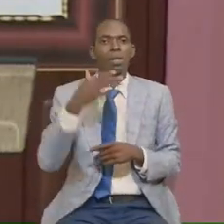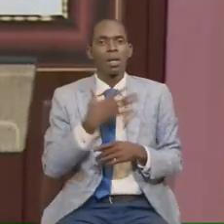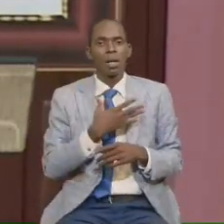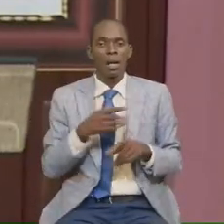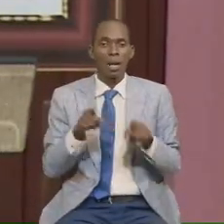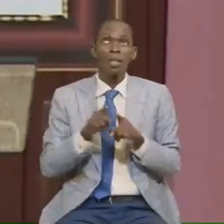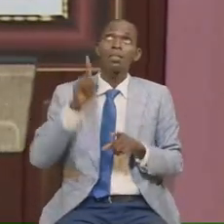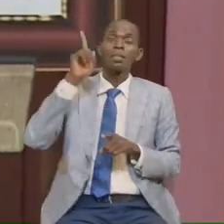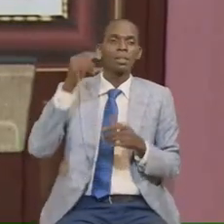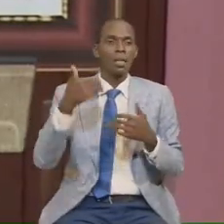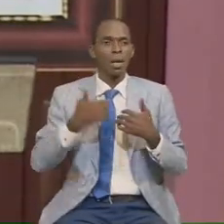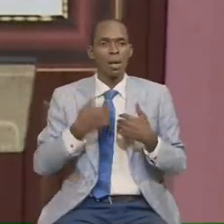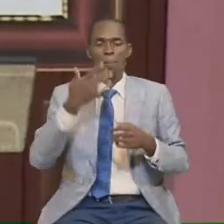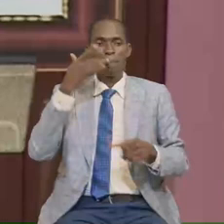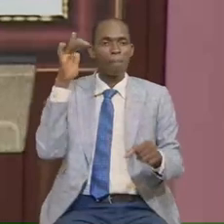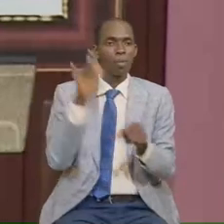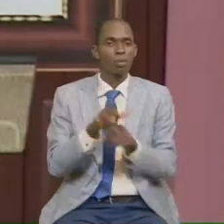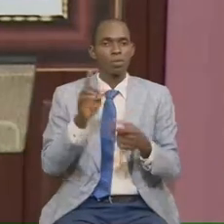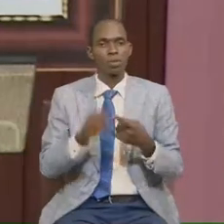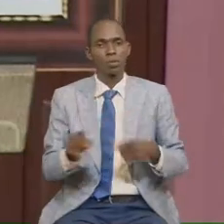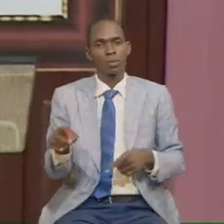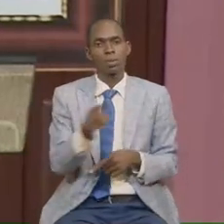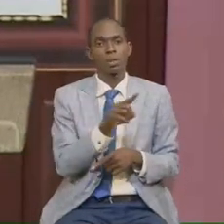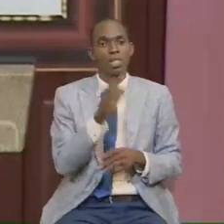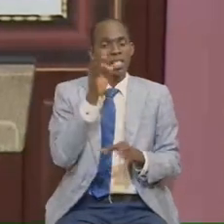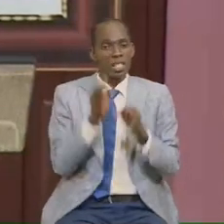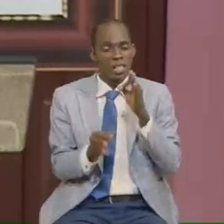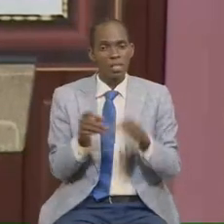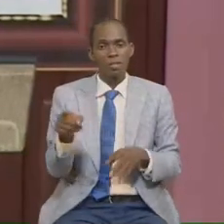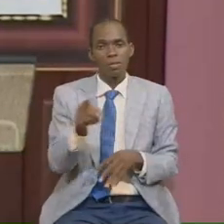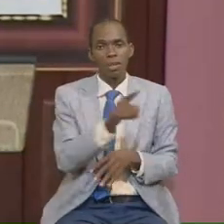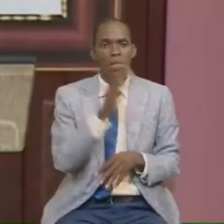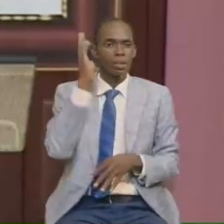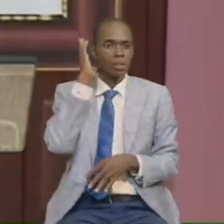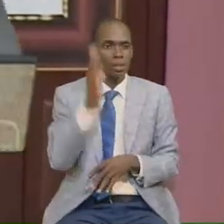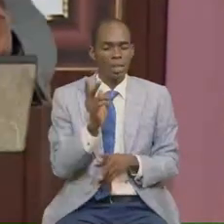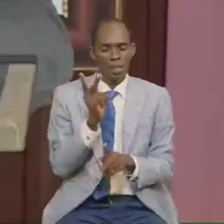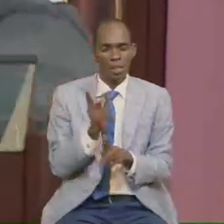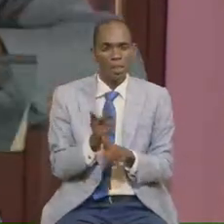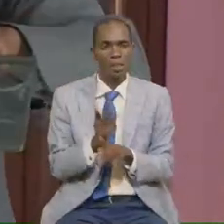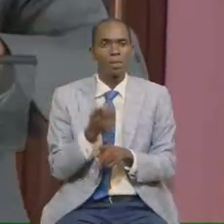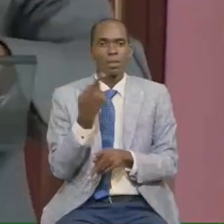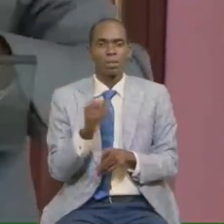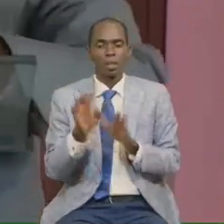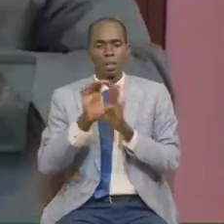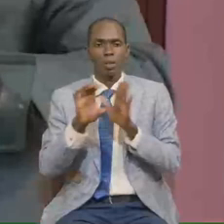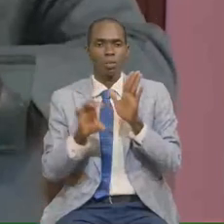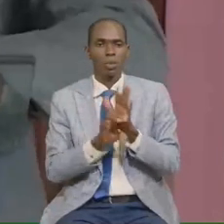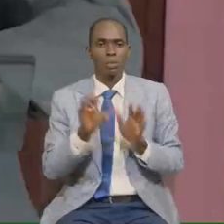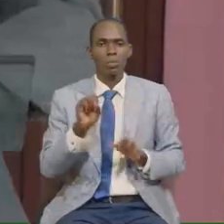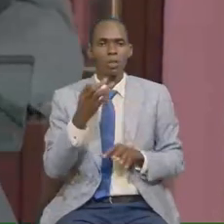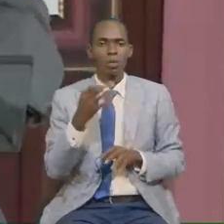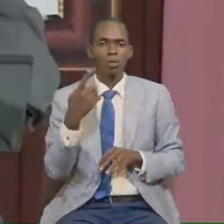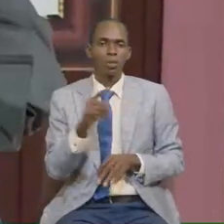les commandements de l'Éternel, ton Dieu, et que tu marcheras dans ses voies,